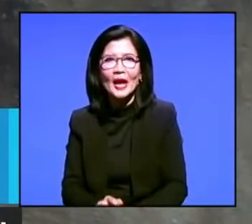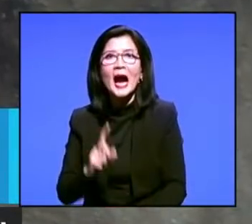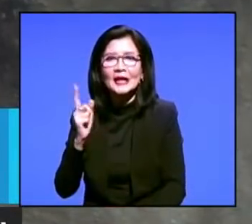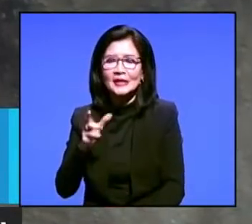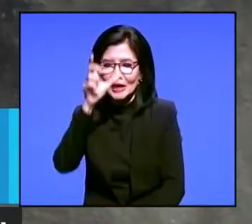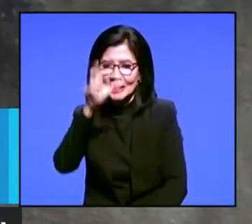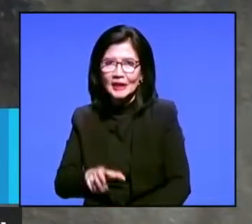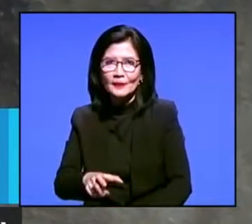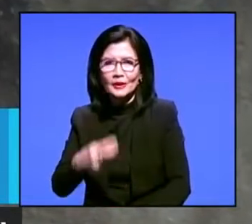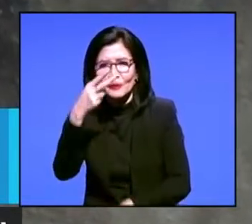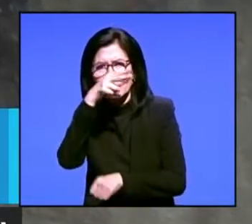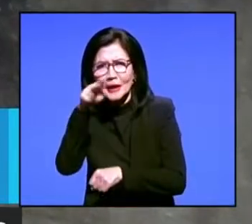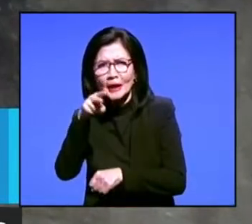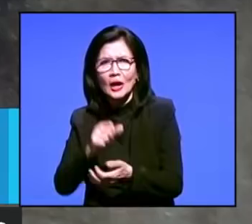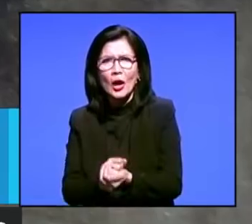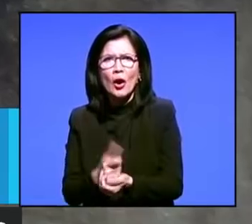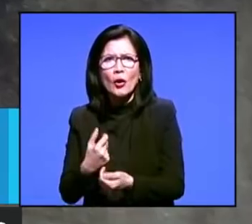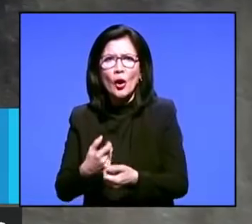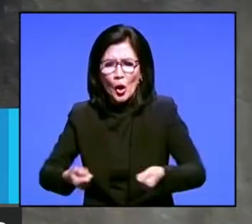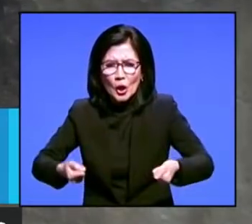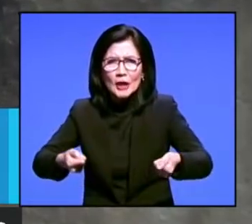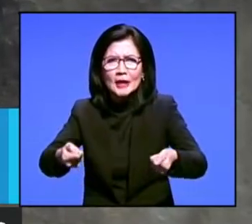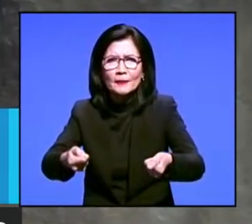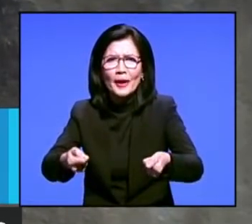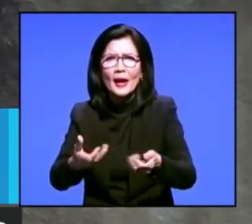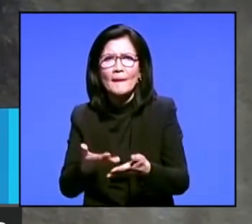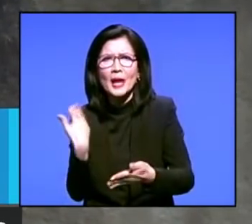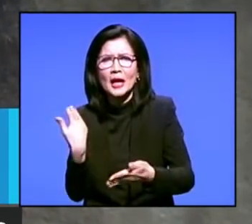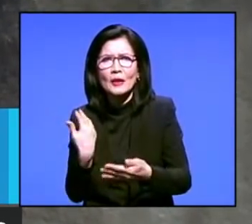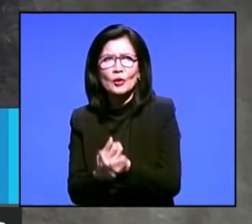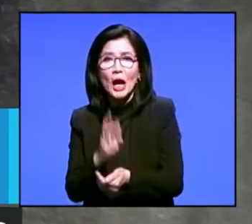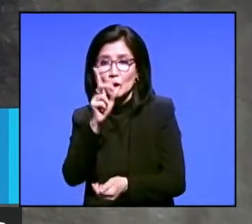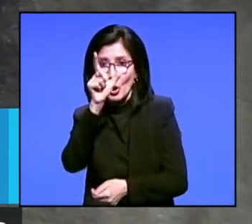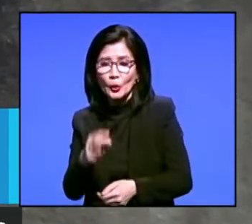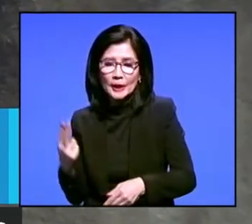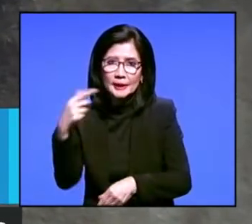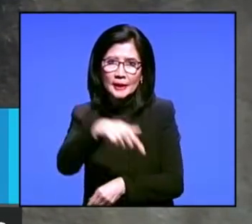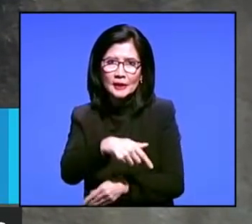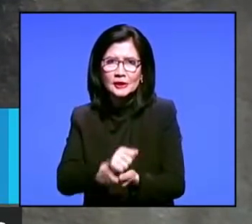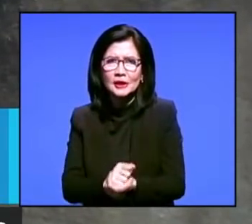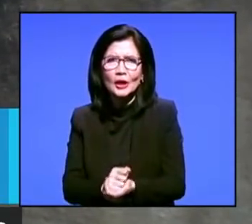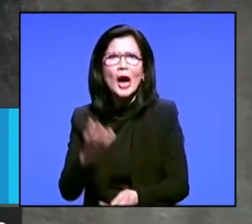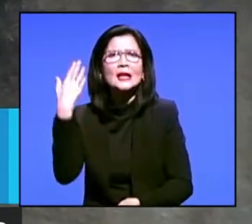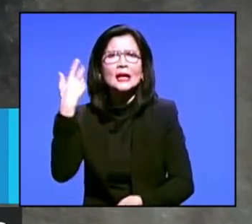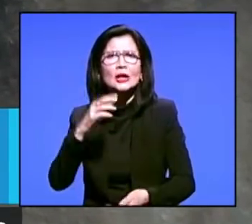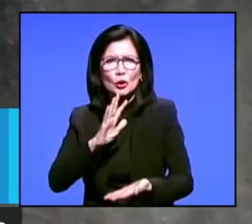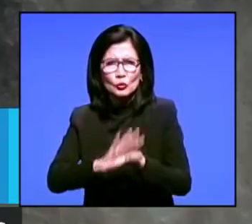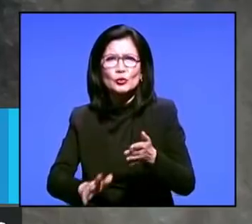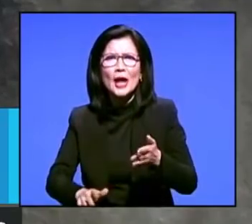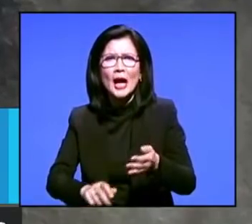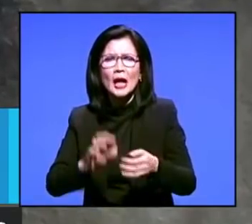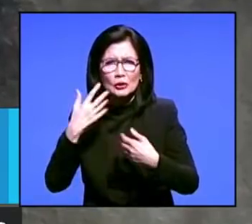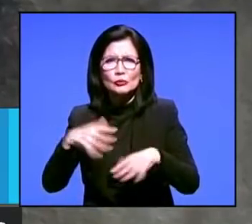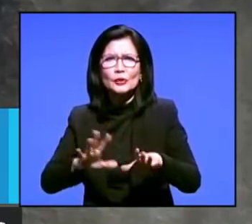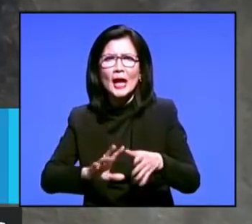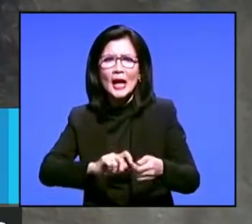satpam melihat kamera, kok gerbang belakang buka lagi. Dua orang langsung ke sini menindaklanjuti, kok waus dikunci, kok